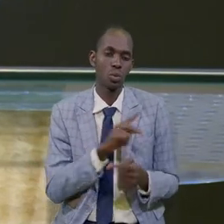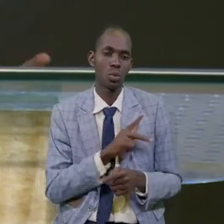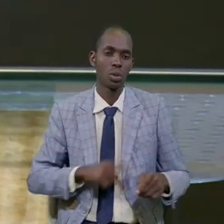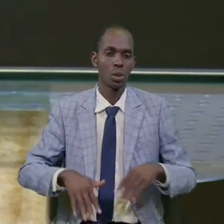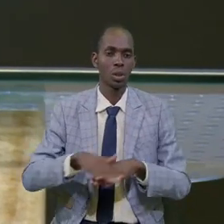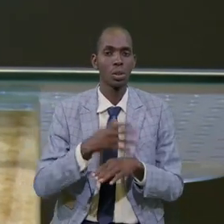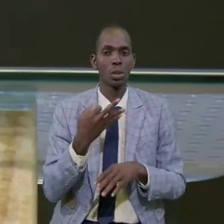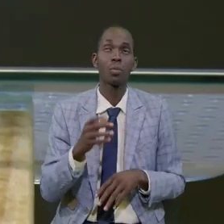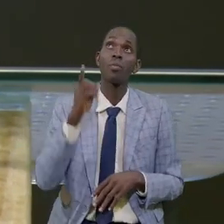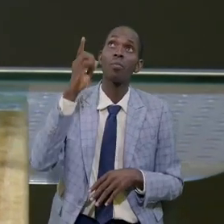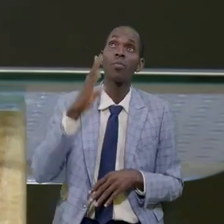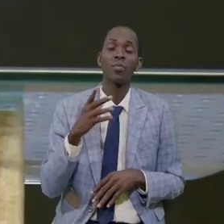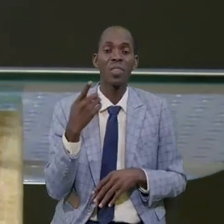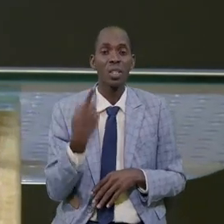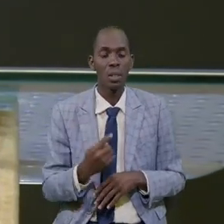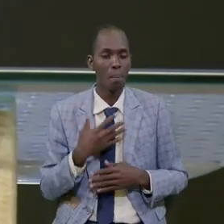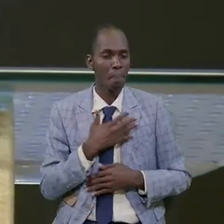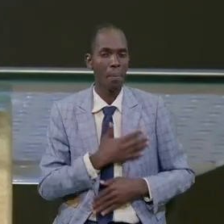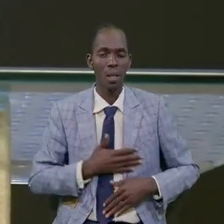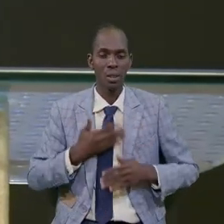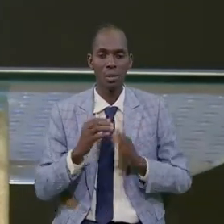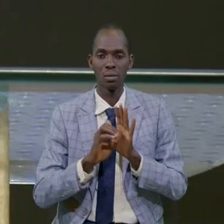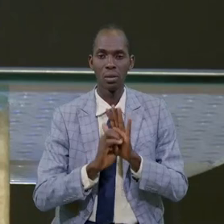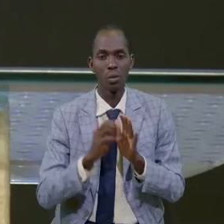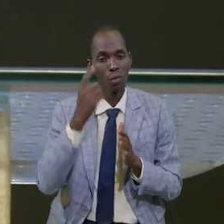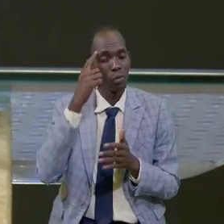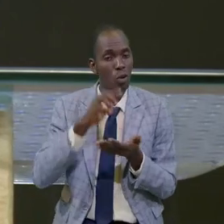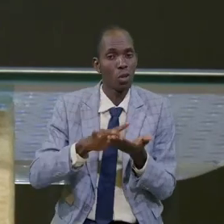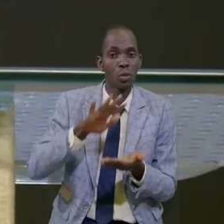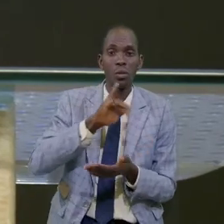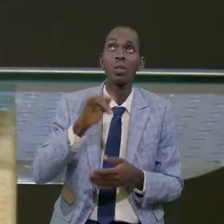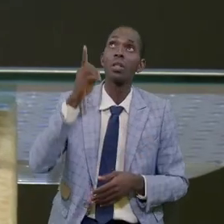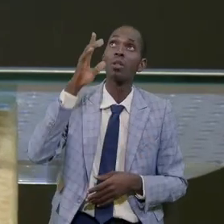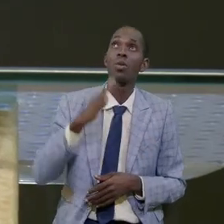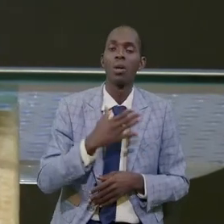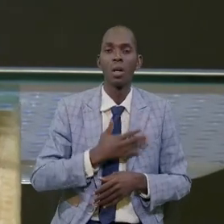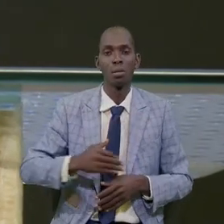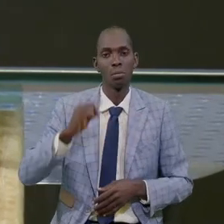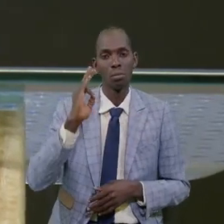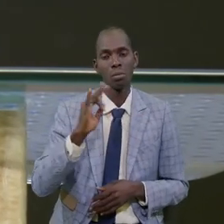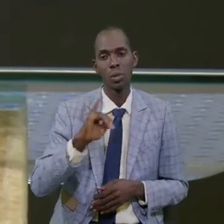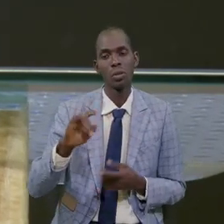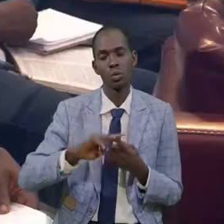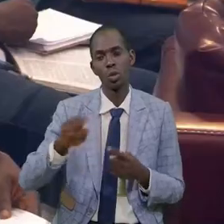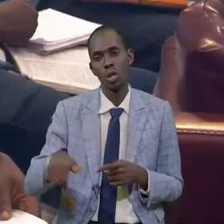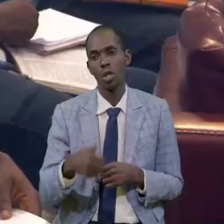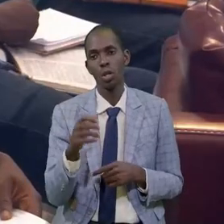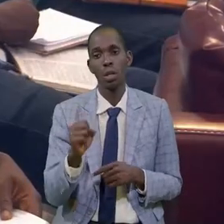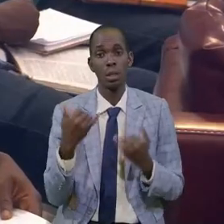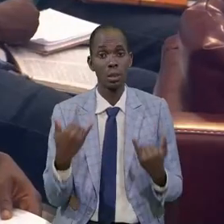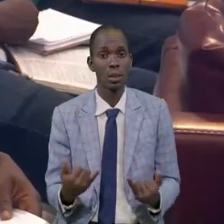Dieu. Le modèle agréable pour glorifier Dieu et évangéliser les autres. Allons